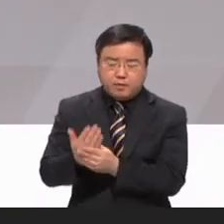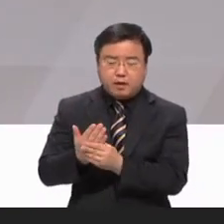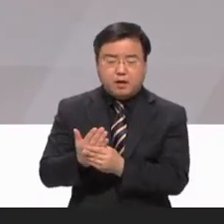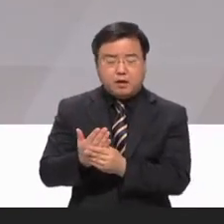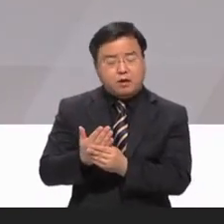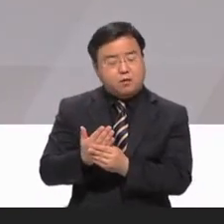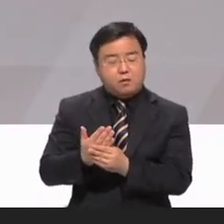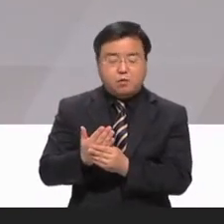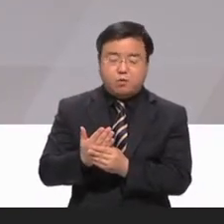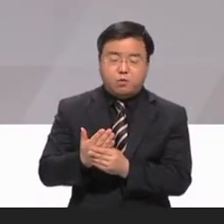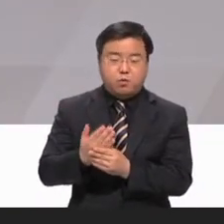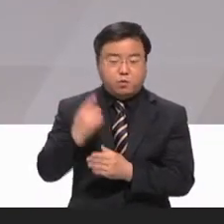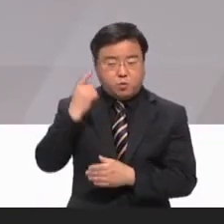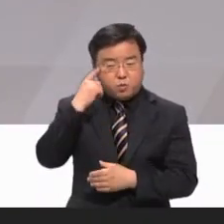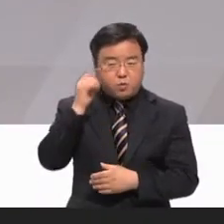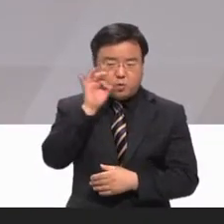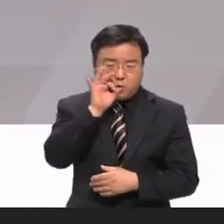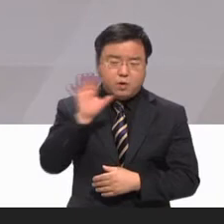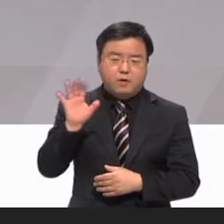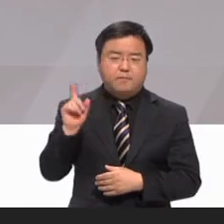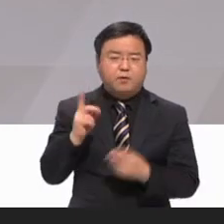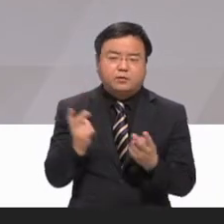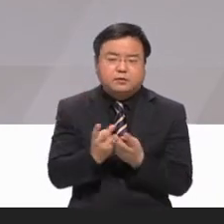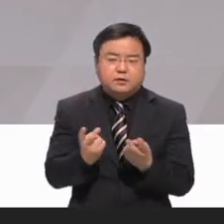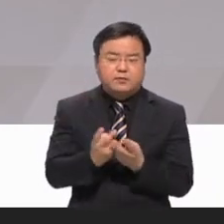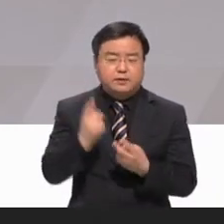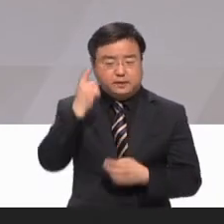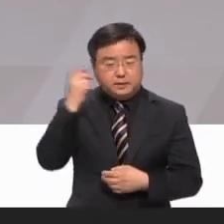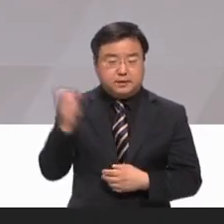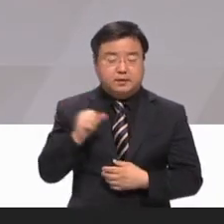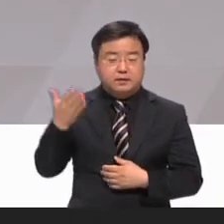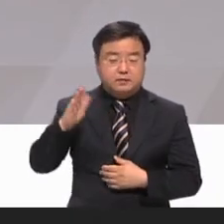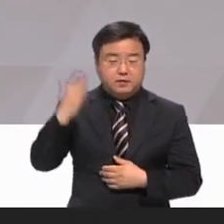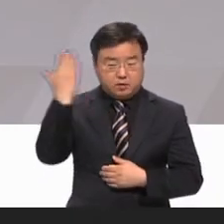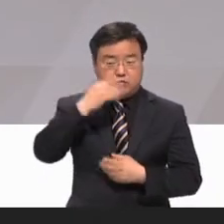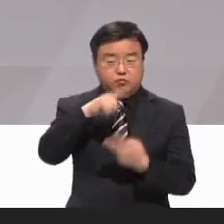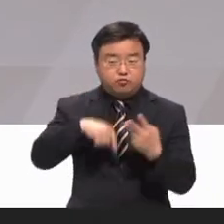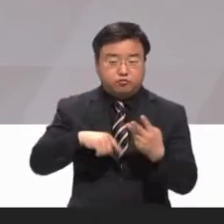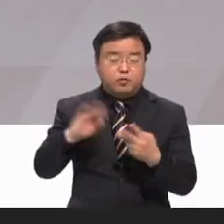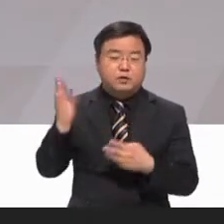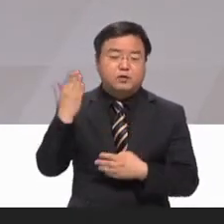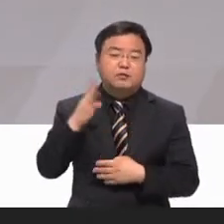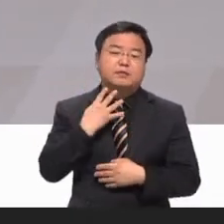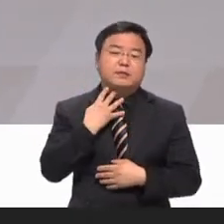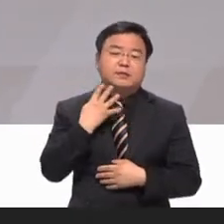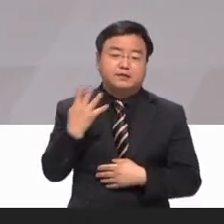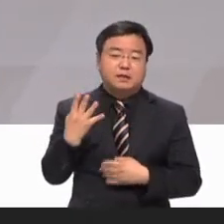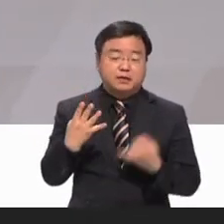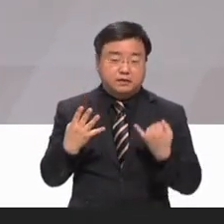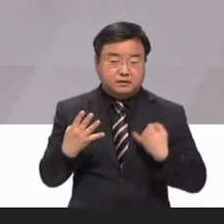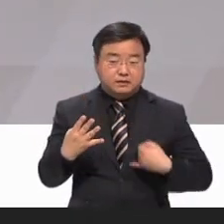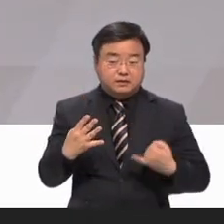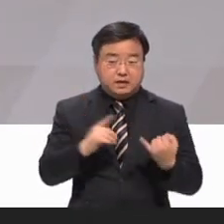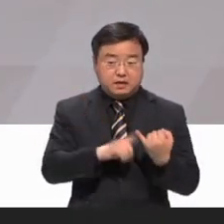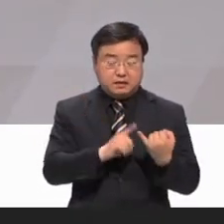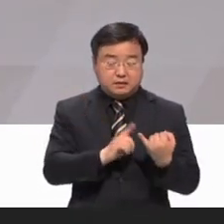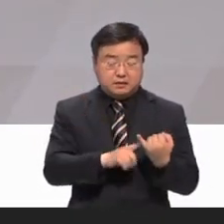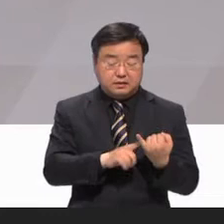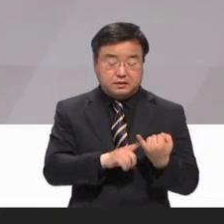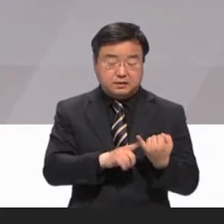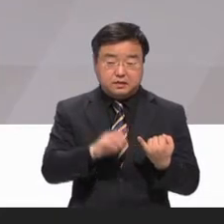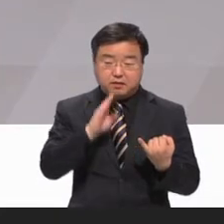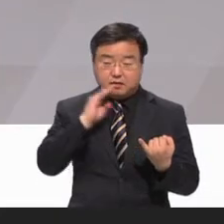이런 생각마저 드는데요. 청주에서 가장 최근에 4살 난 여자아이가 친모의 학대 끝에 숨진 것으로